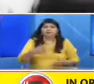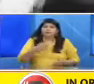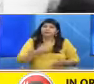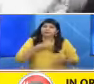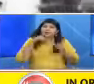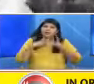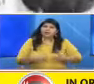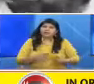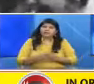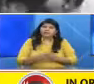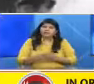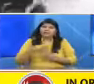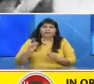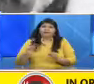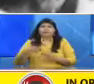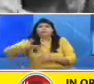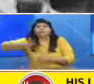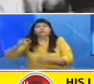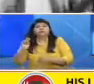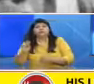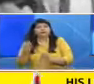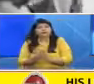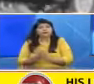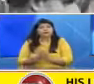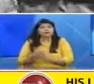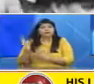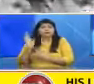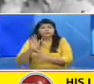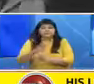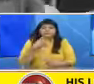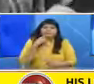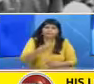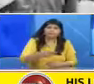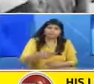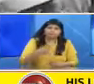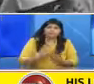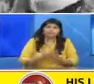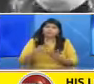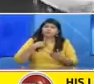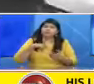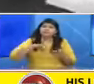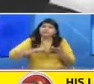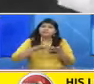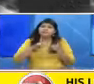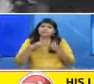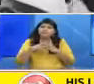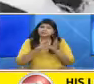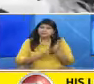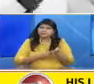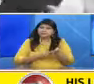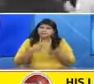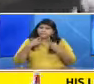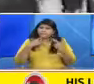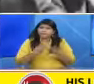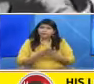जीवन में सेवा के माध्यम से उदाहरण प्रस्तुत करते थे। सेवा उन्होंने शब्दों में नहीं, जी